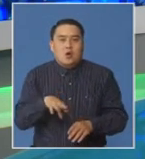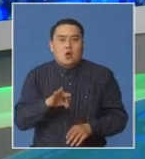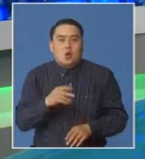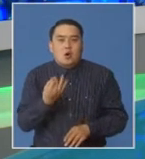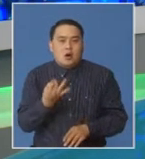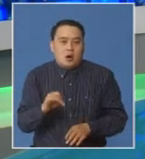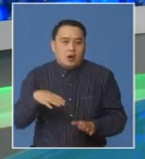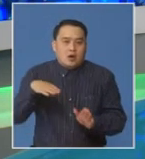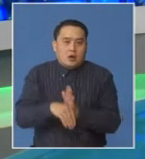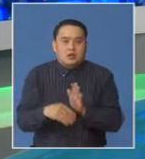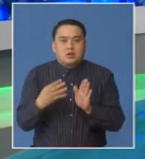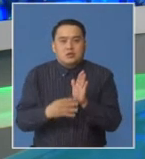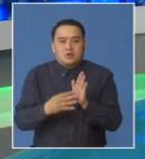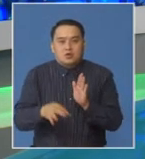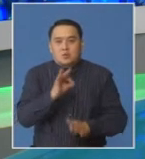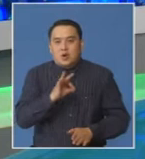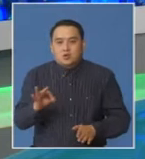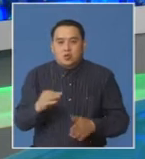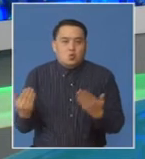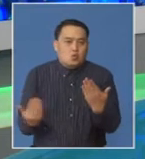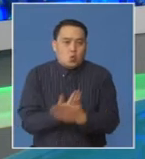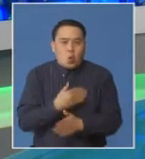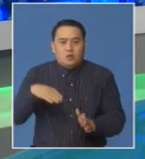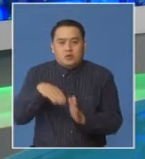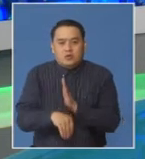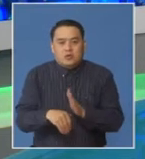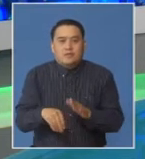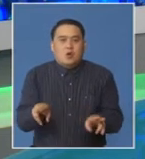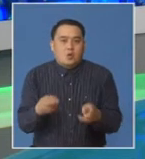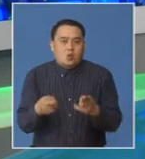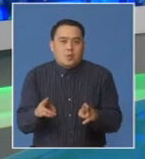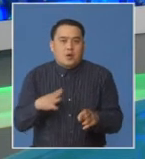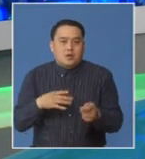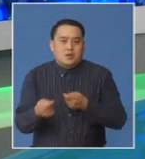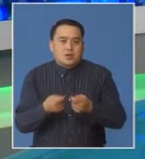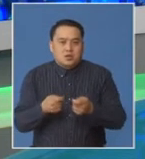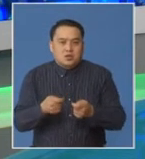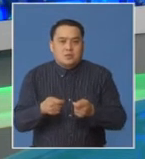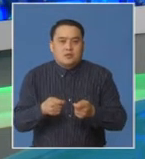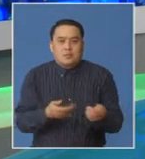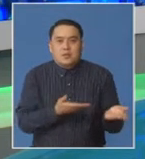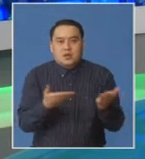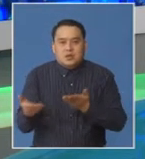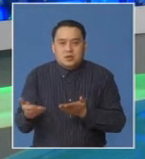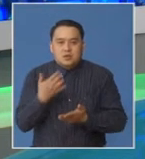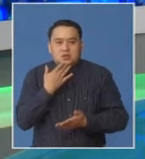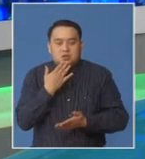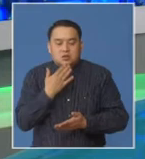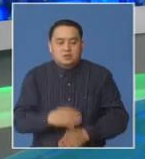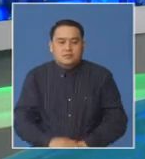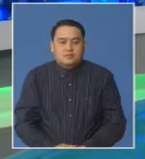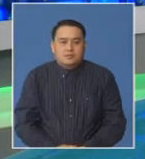состав подопечных Дмитрия Огая обновился на 90%. Руководством клуба были приглашены легионеры из